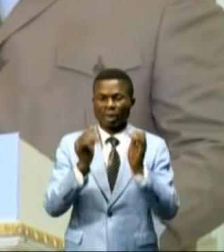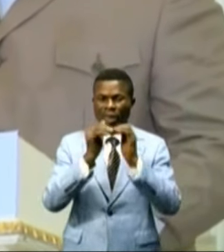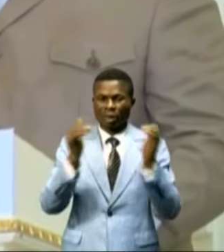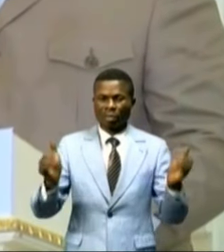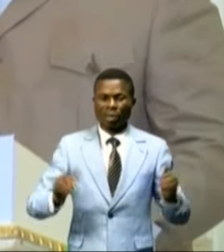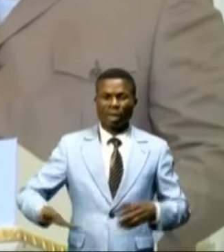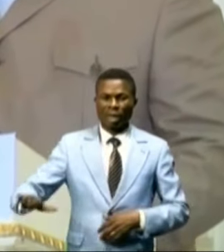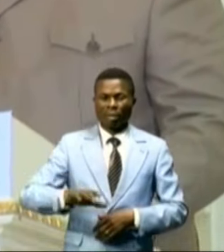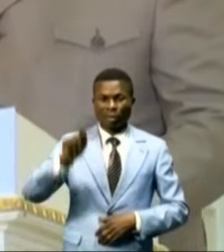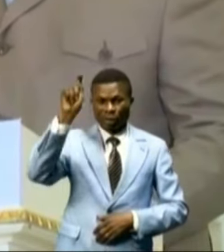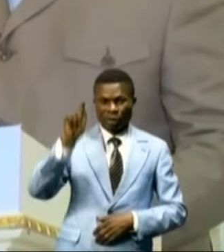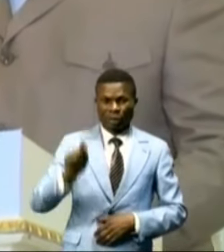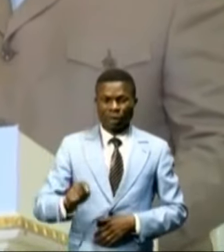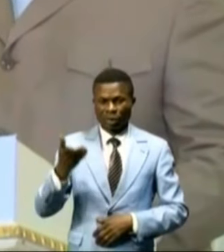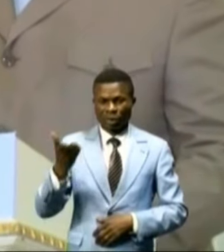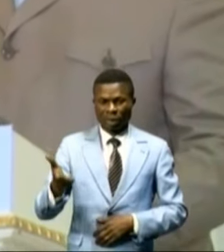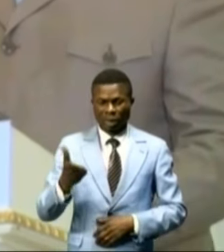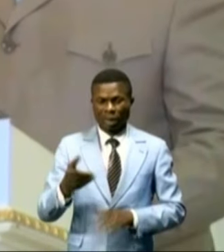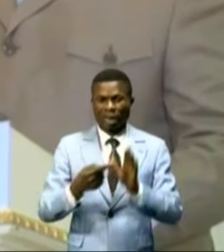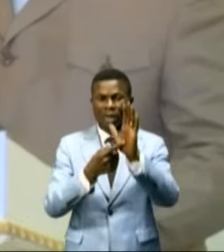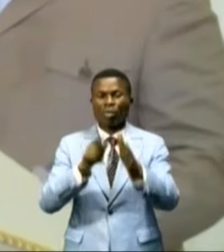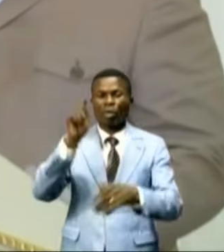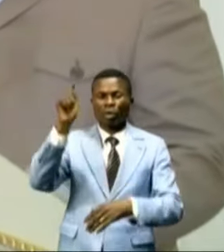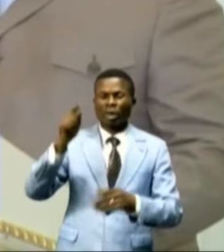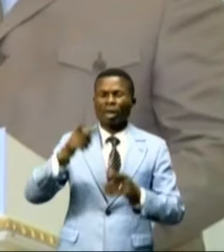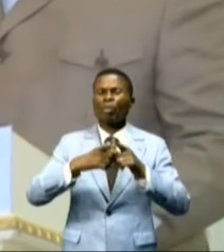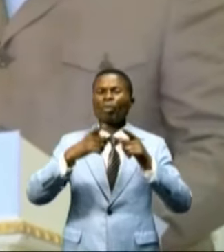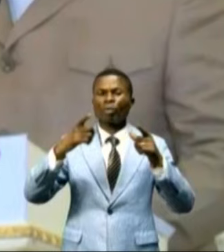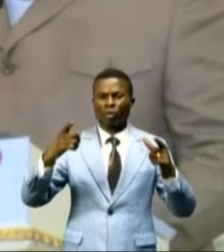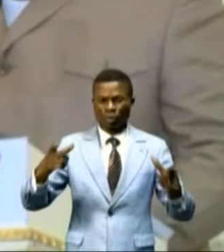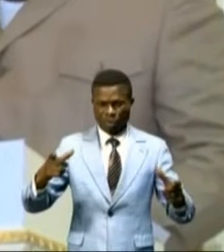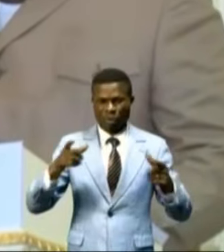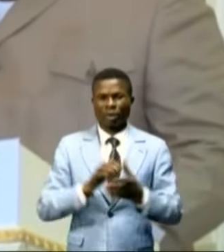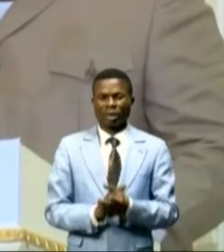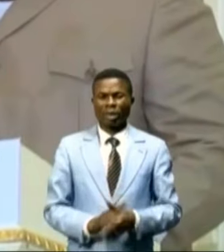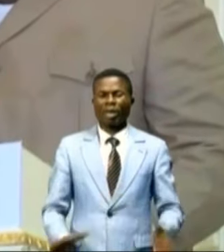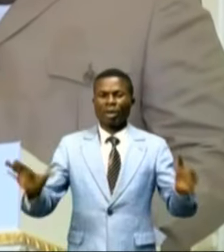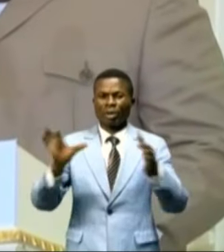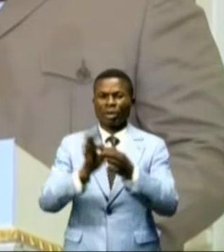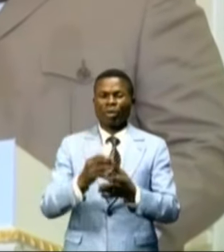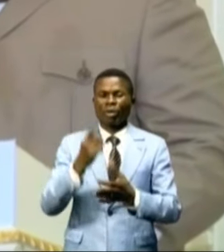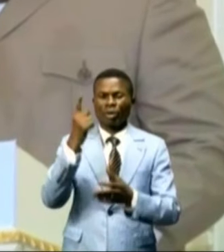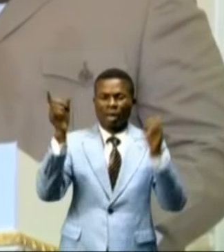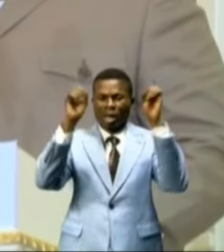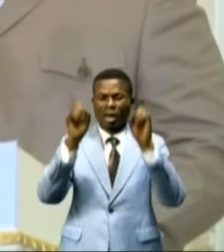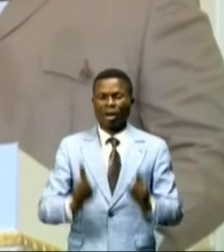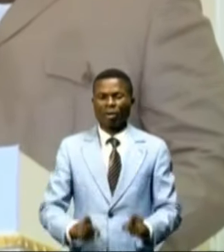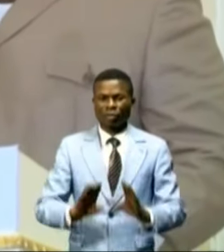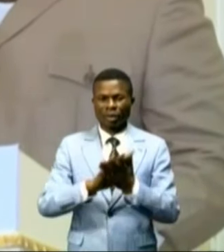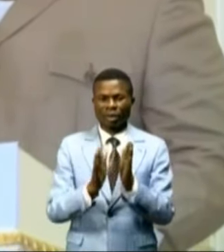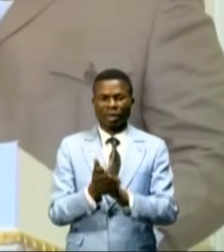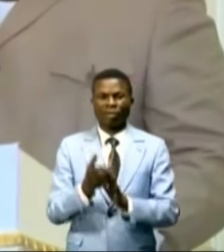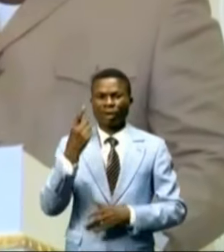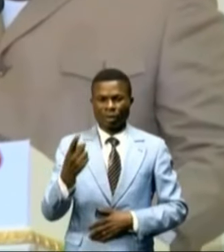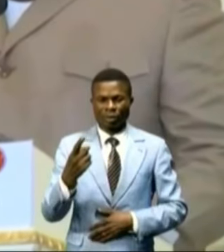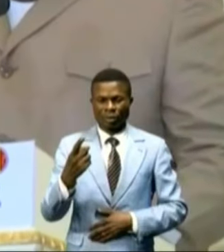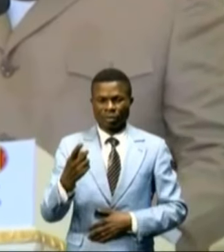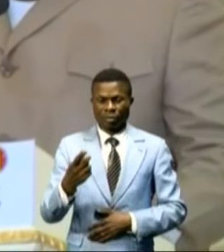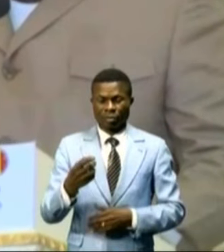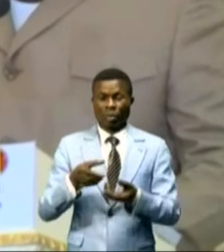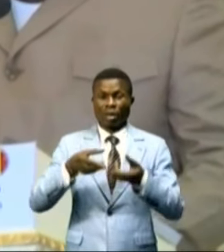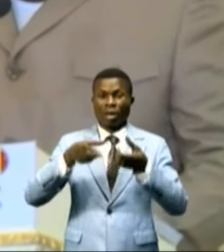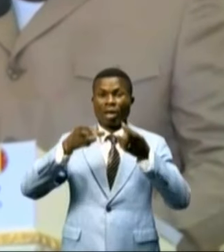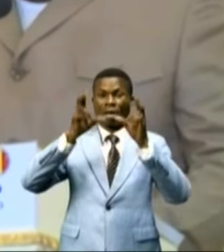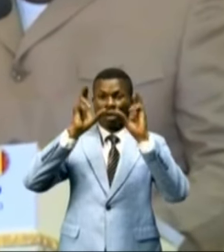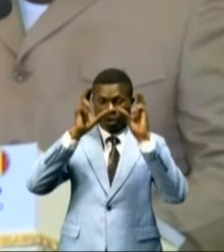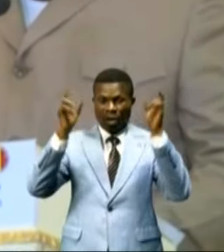Tchad est un témoignage éloquent de cette solidarité africaine, d'un éveil